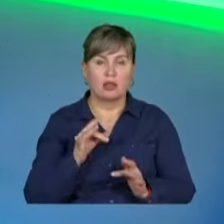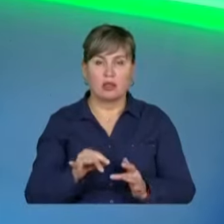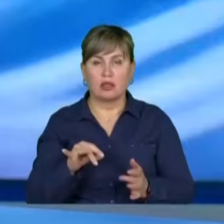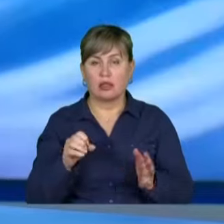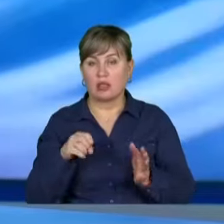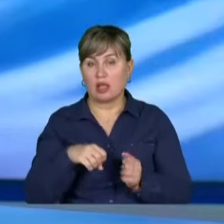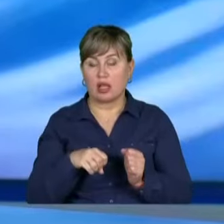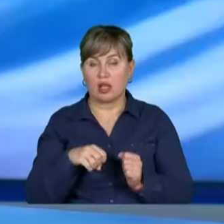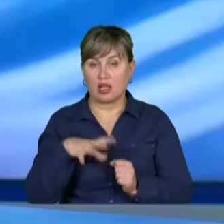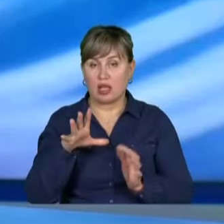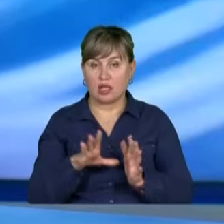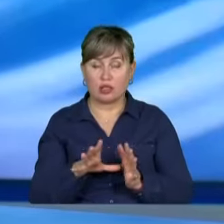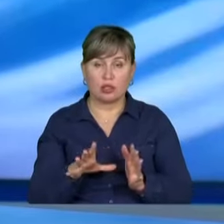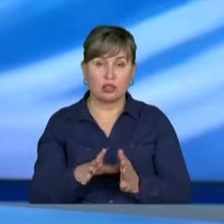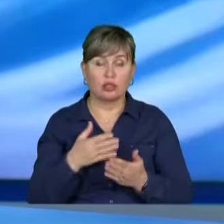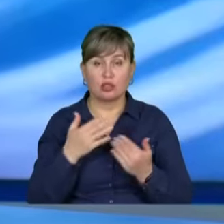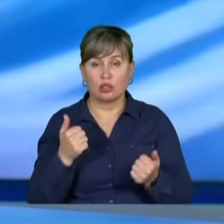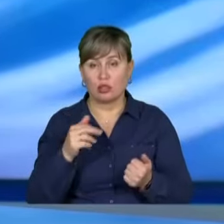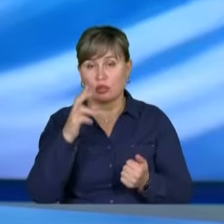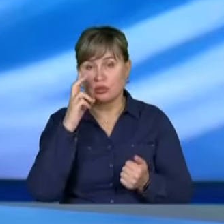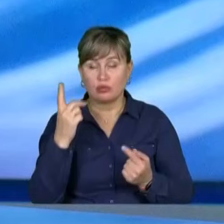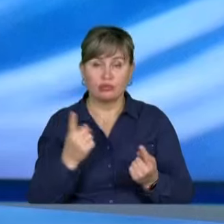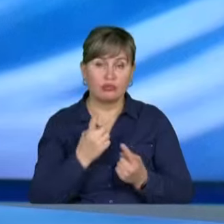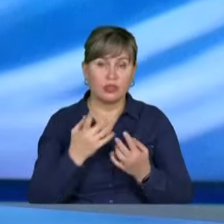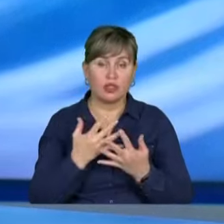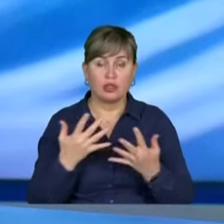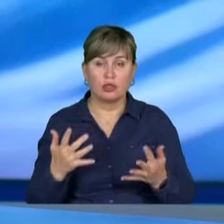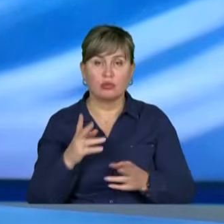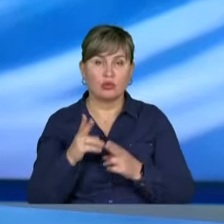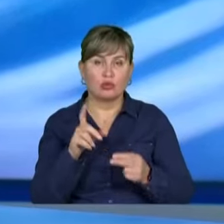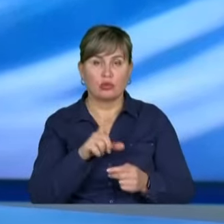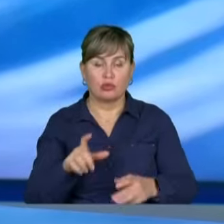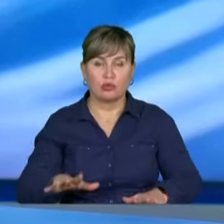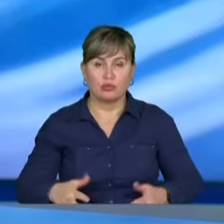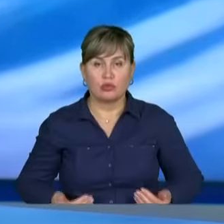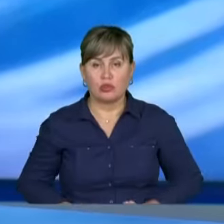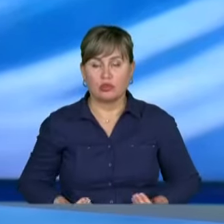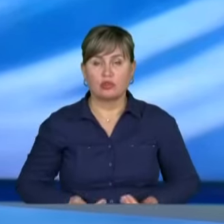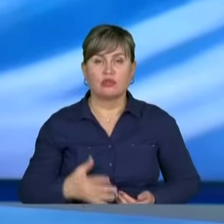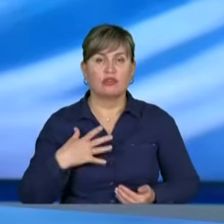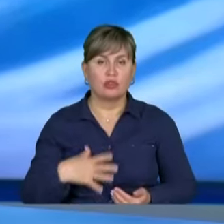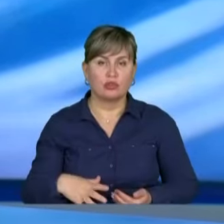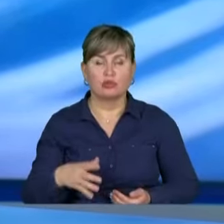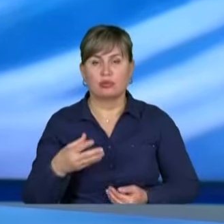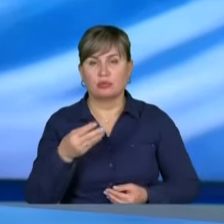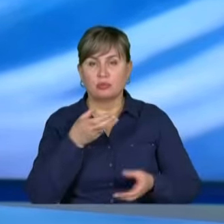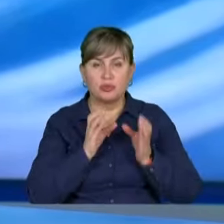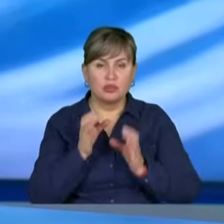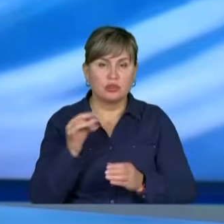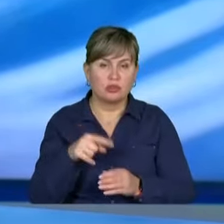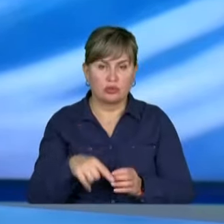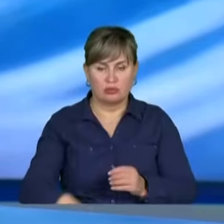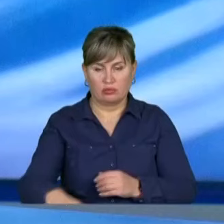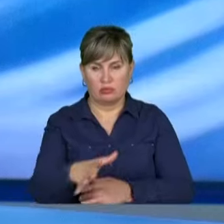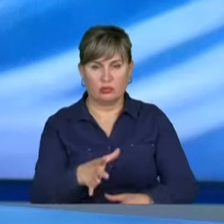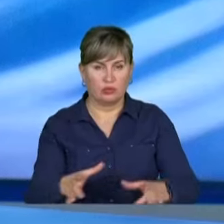электричества. На отсутствие коммунальных благ пожаловались местные жители. Люди говорят, что вынуждены употреблять живительную влагу из пруда.